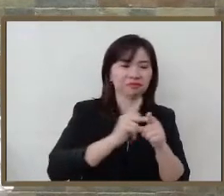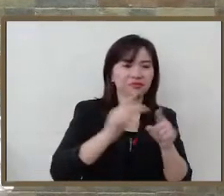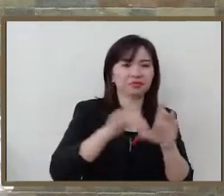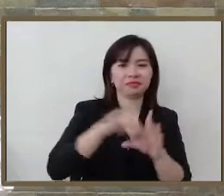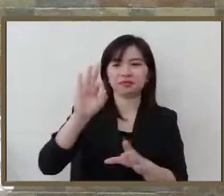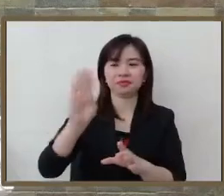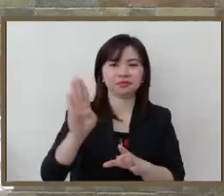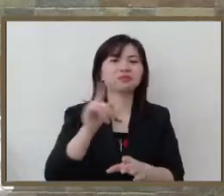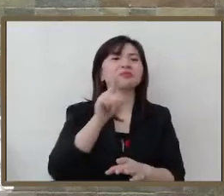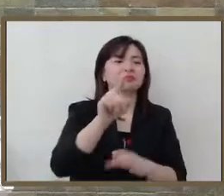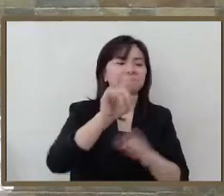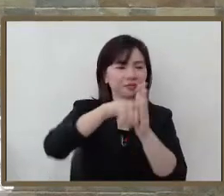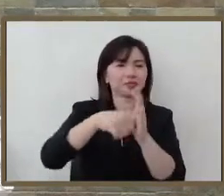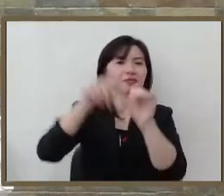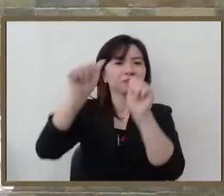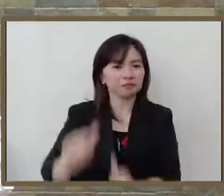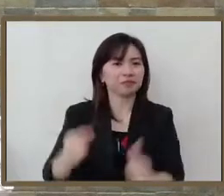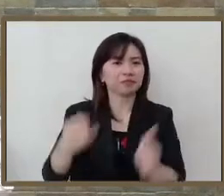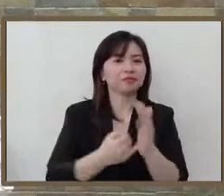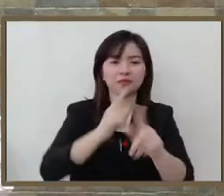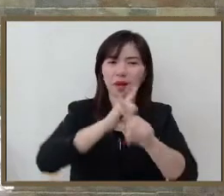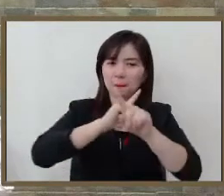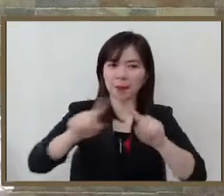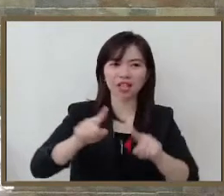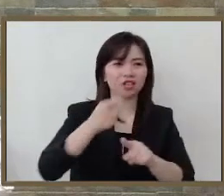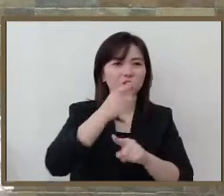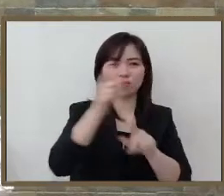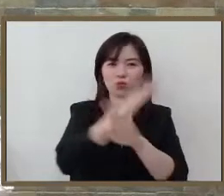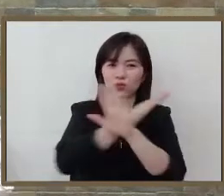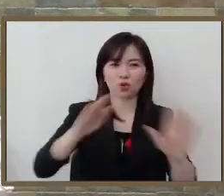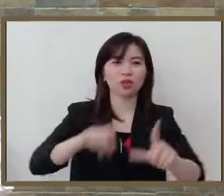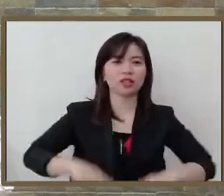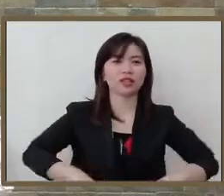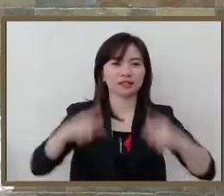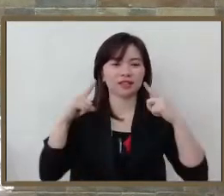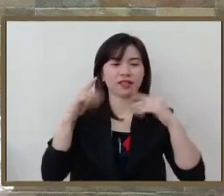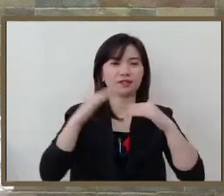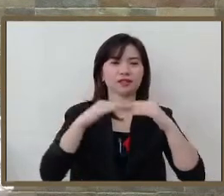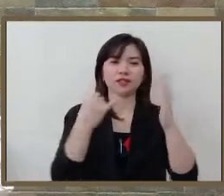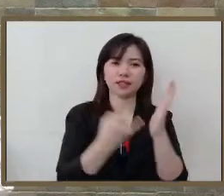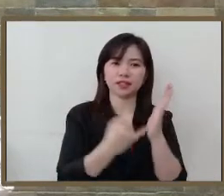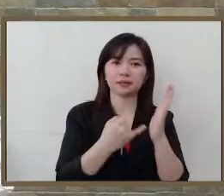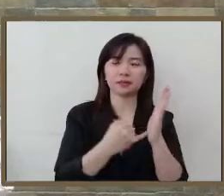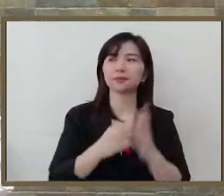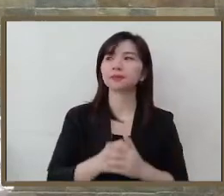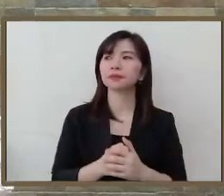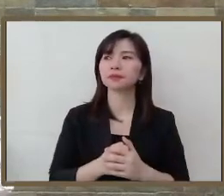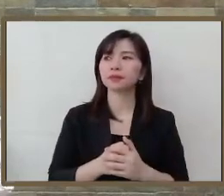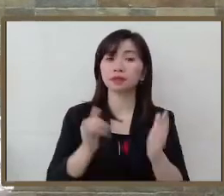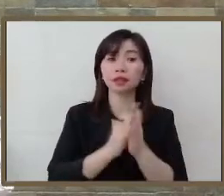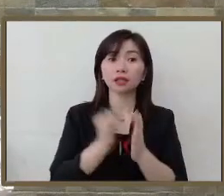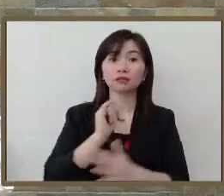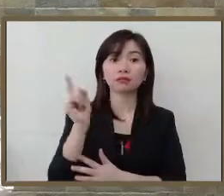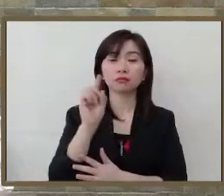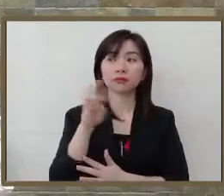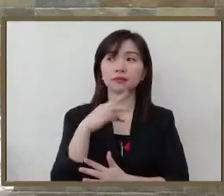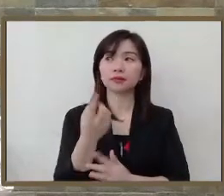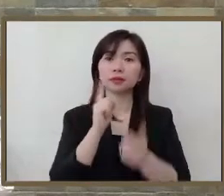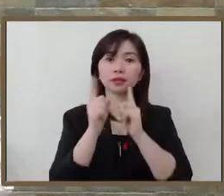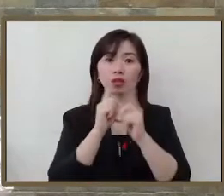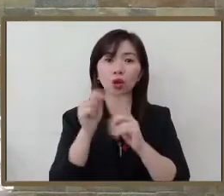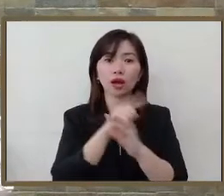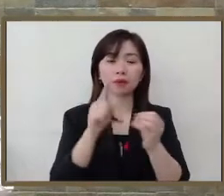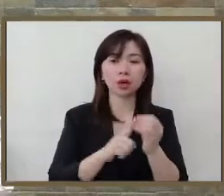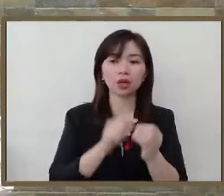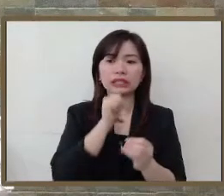usapin dito kung ipinapasamuhay mo. Yun ang usapin dito. Hindi yung